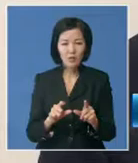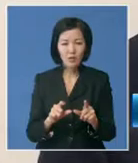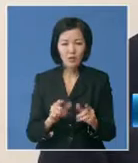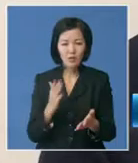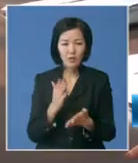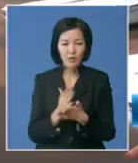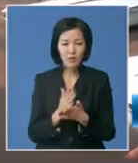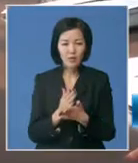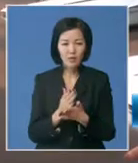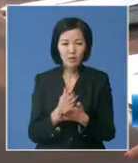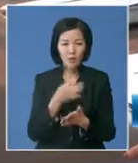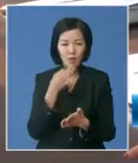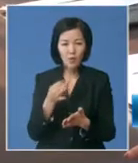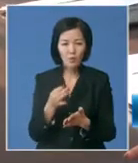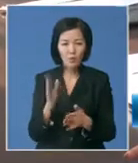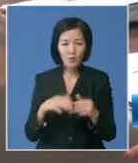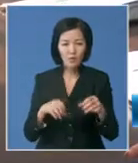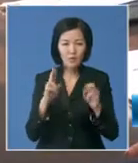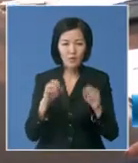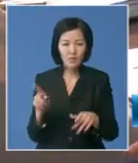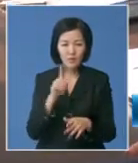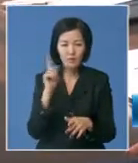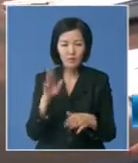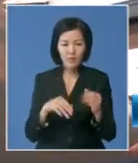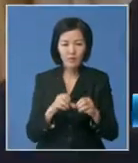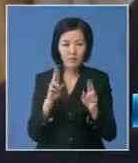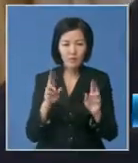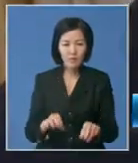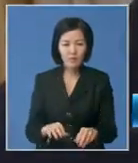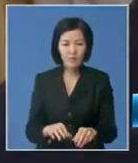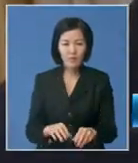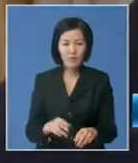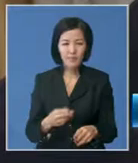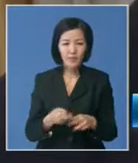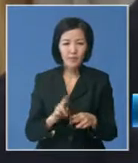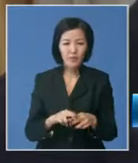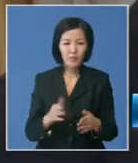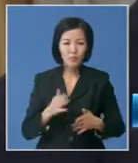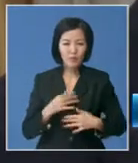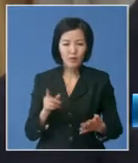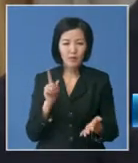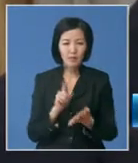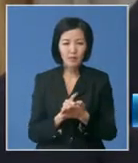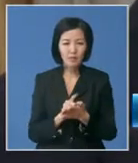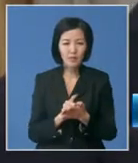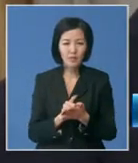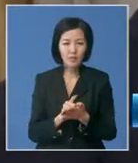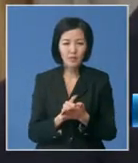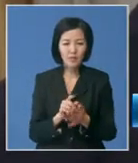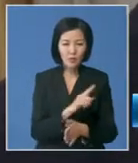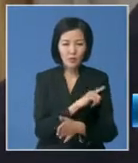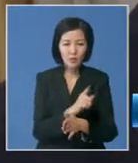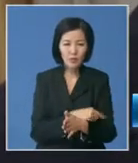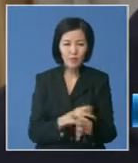есть на пк опытные специалисты поэтому мы должны сейчас усиленно